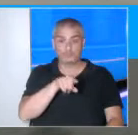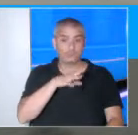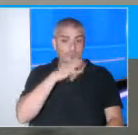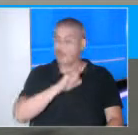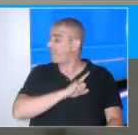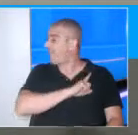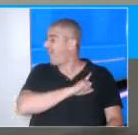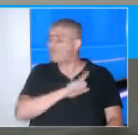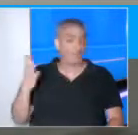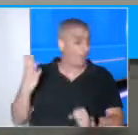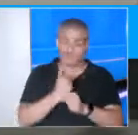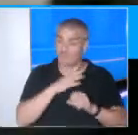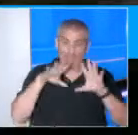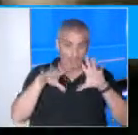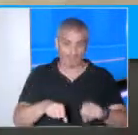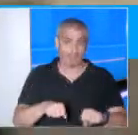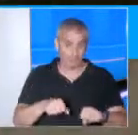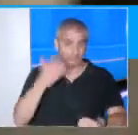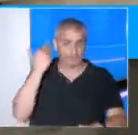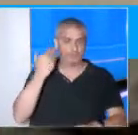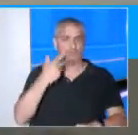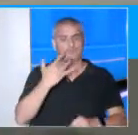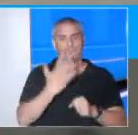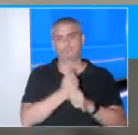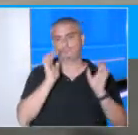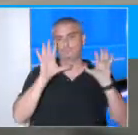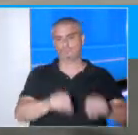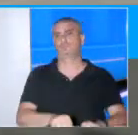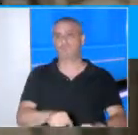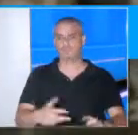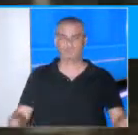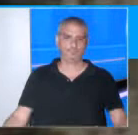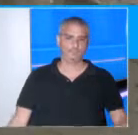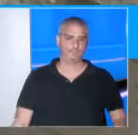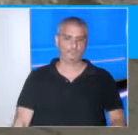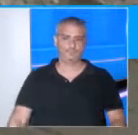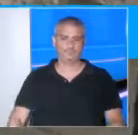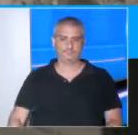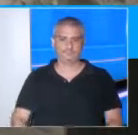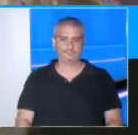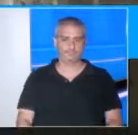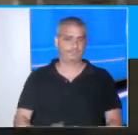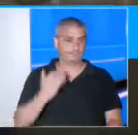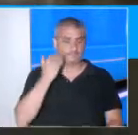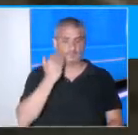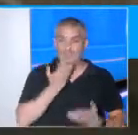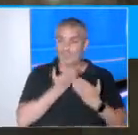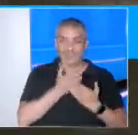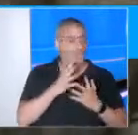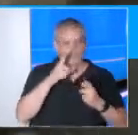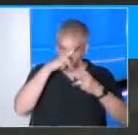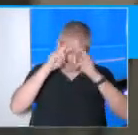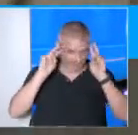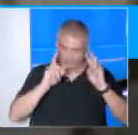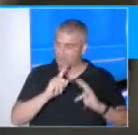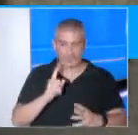שהטליבן אף פעם לא הצליח לכבוש בעבר, נפלו לידיו כפרי בשל. התרומה האמריקאית לאפגניסטן היא לא